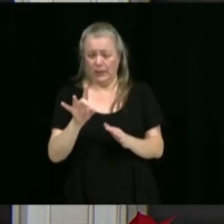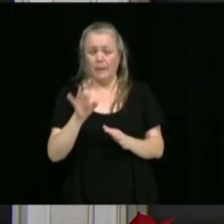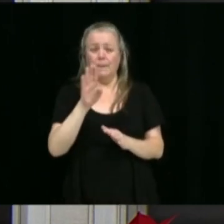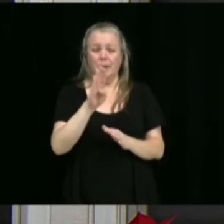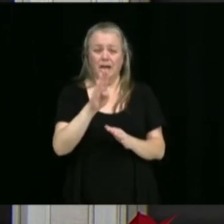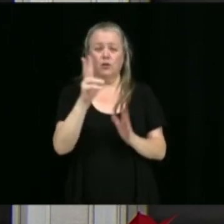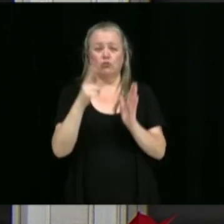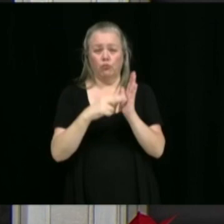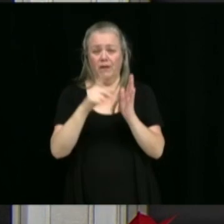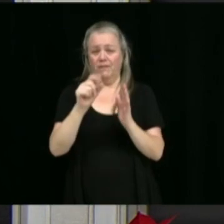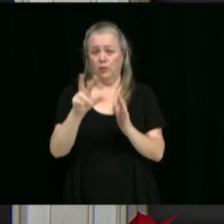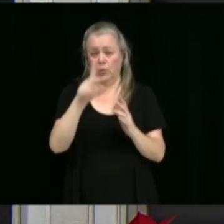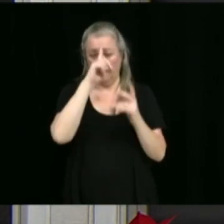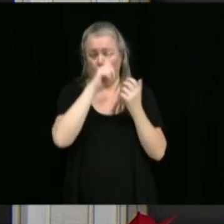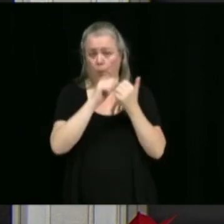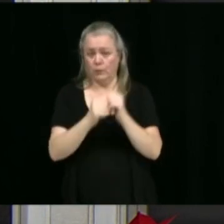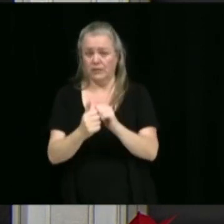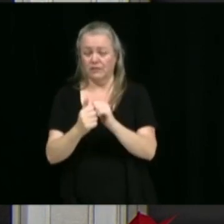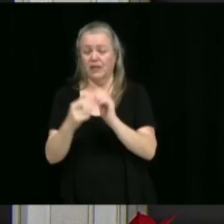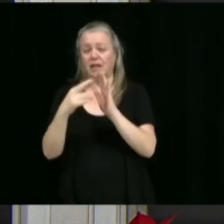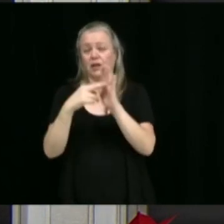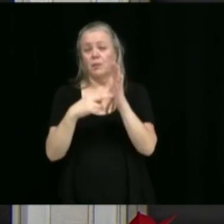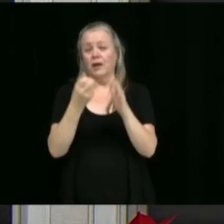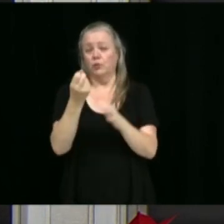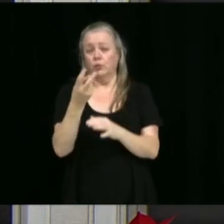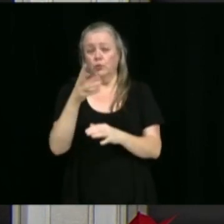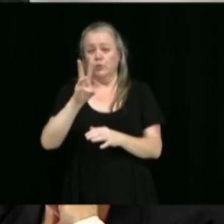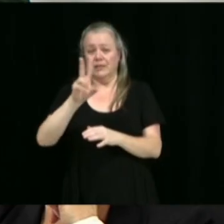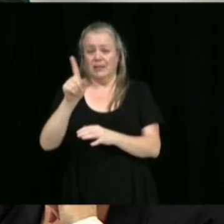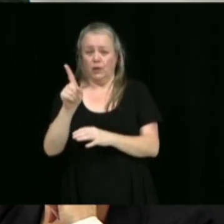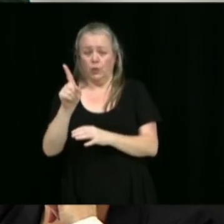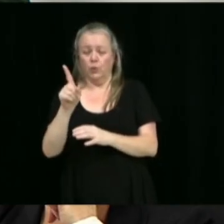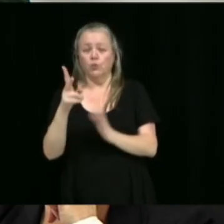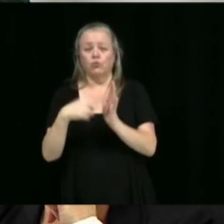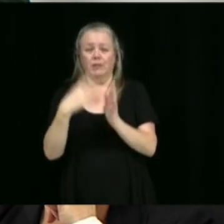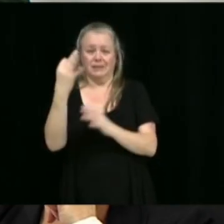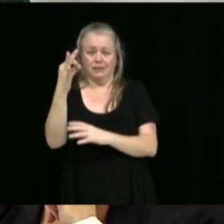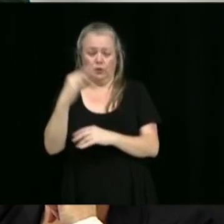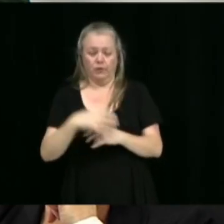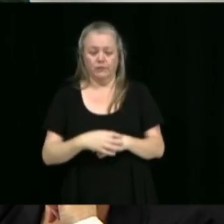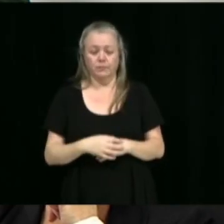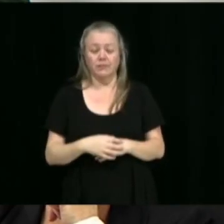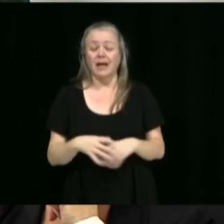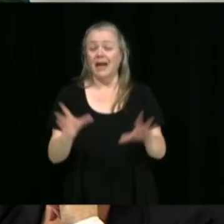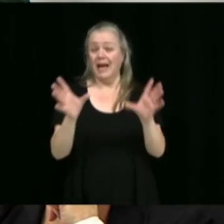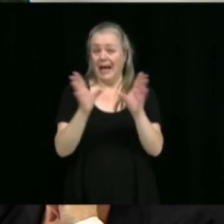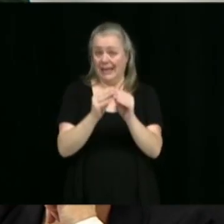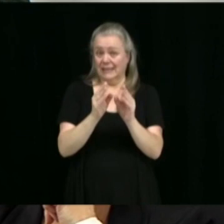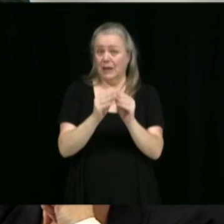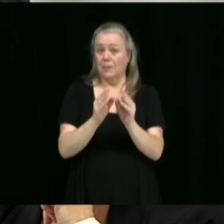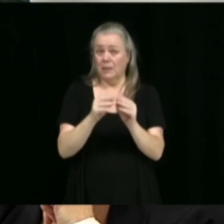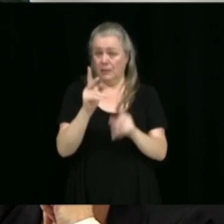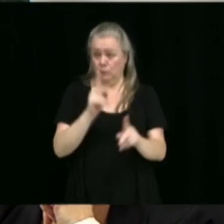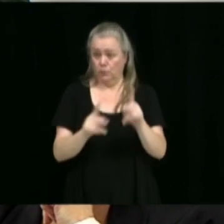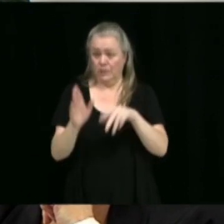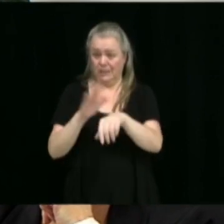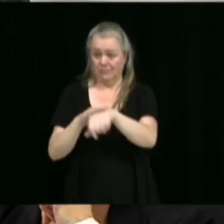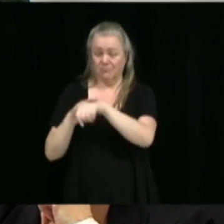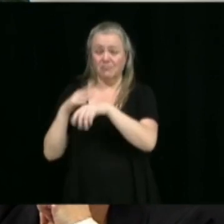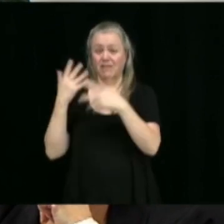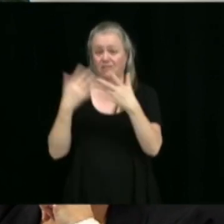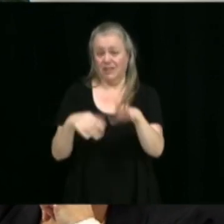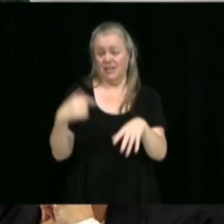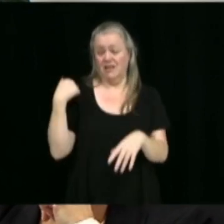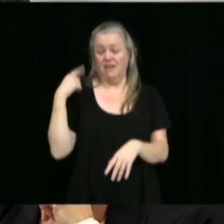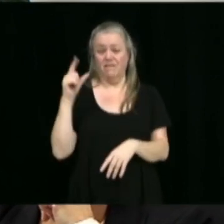1548-B-2023 modifiant le règlement 1261-2019. L'Assemblée publique de consultation ayant eu lieu le lundi 20 novembre